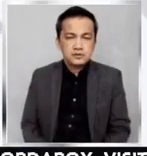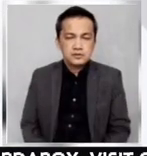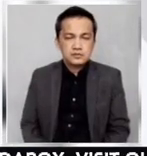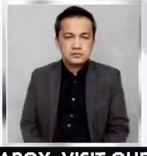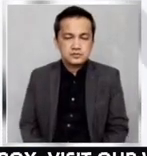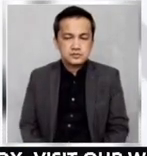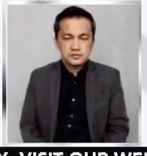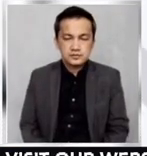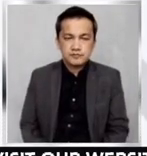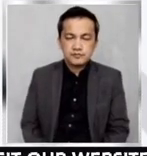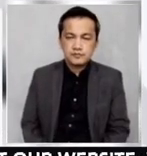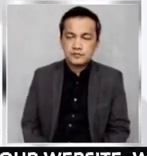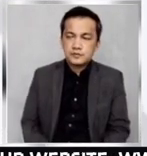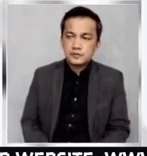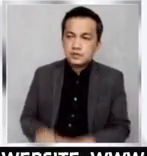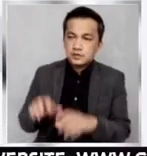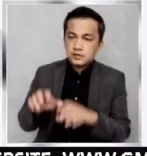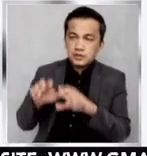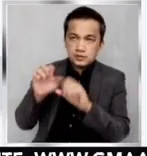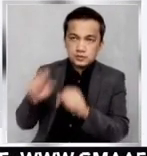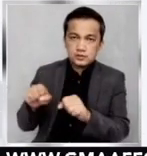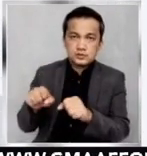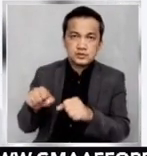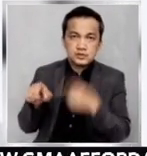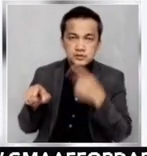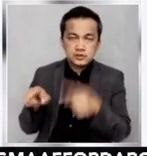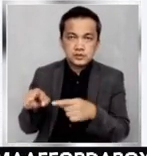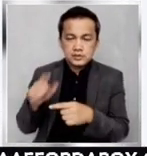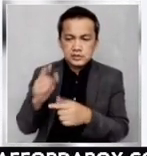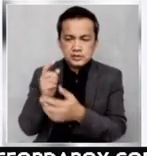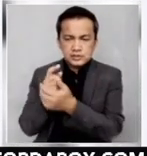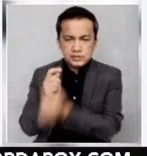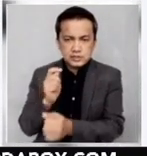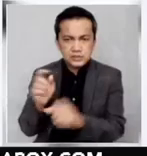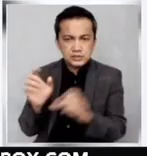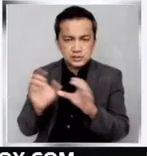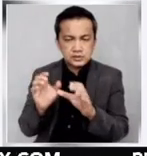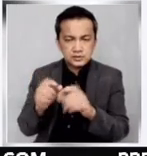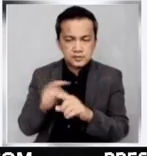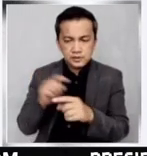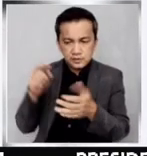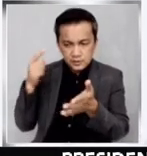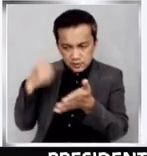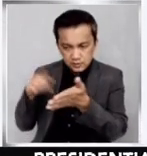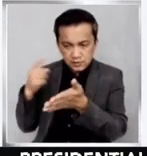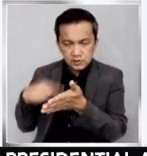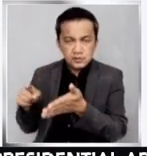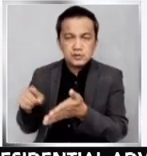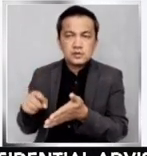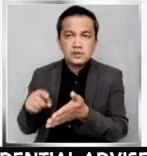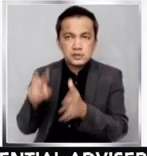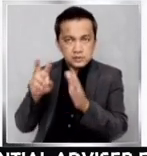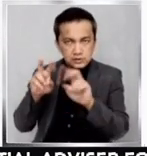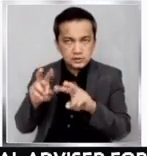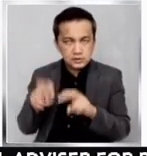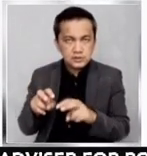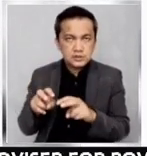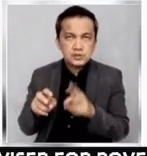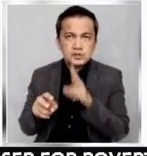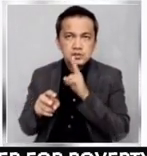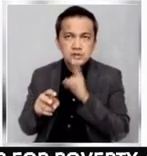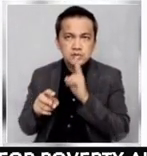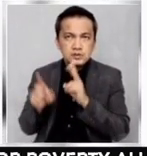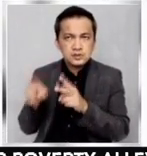dun sa pekeng in situ test certificate. Base na rin po sa investigasyon natin as yung suspect po natin